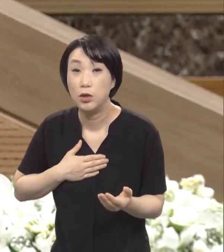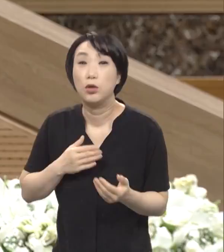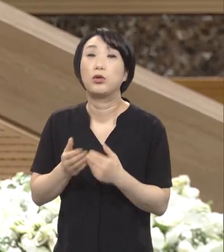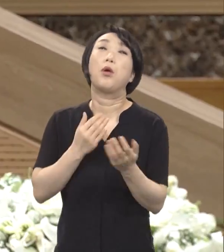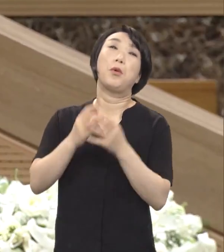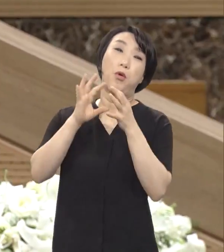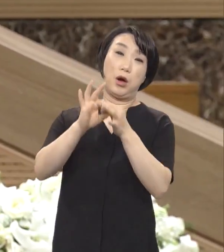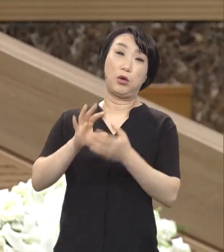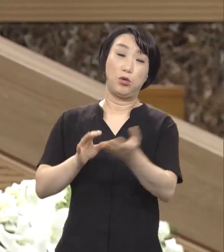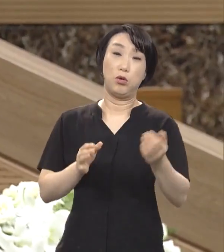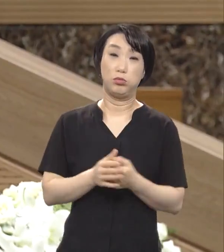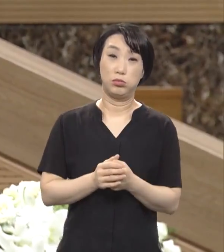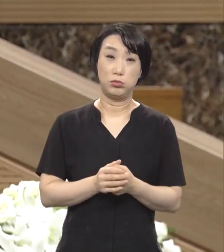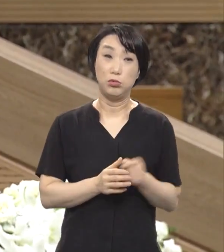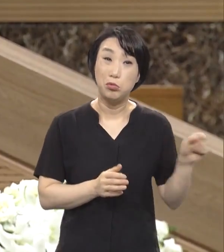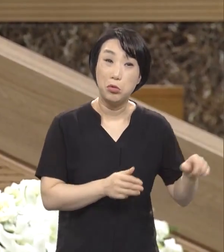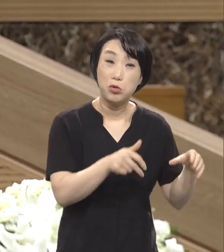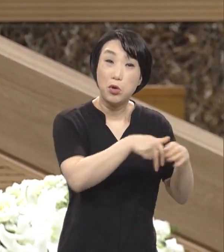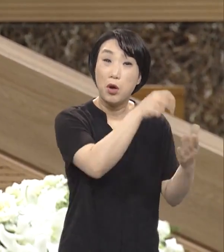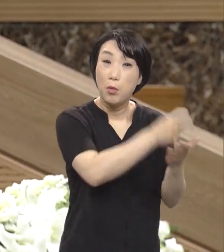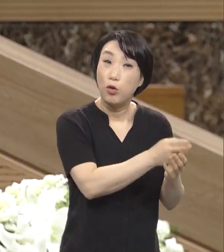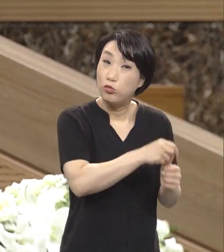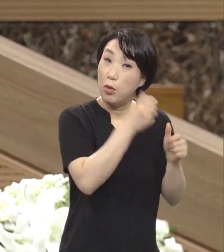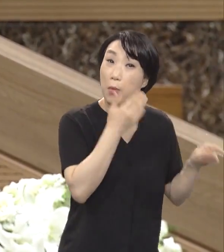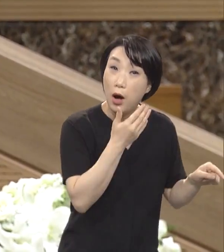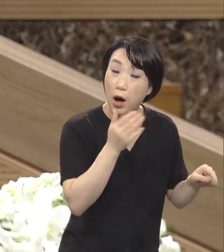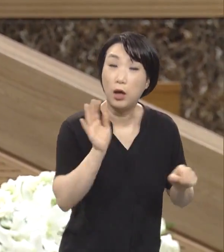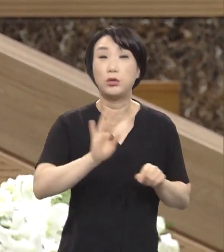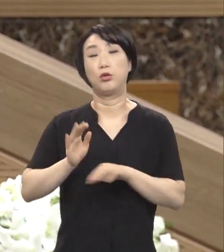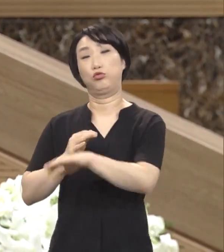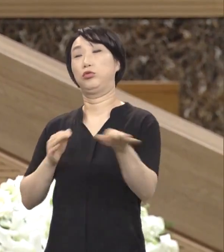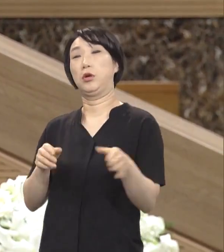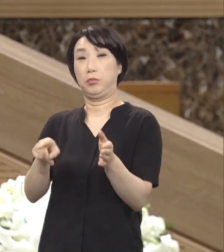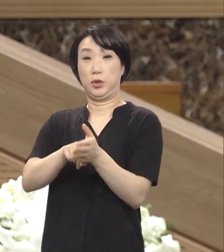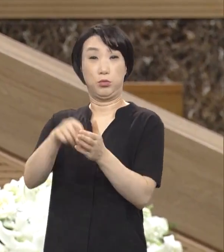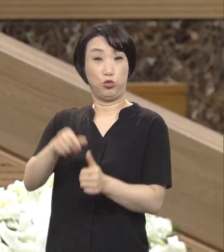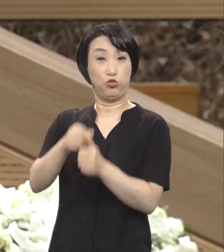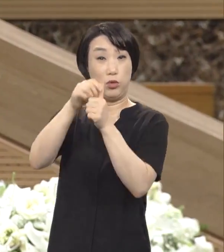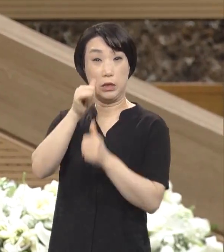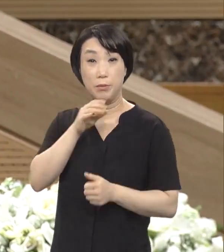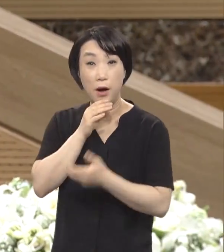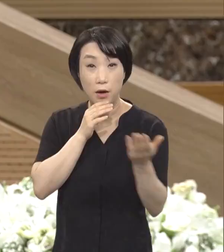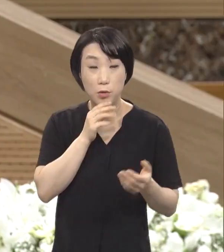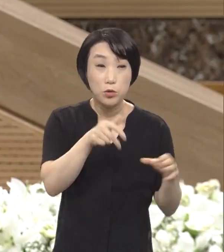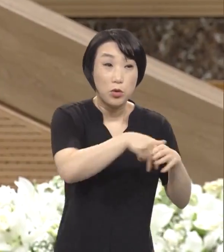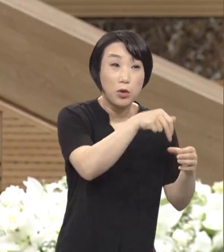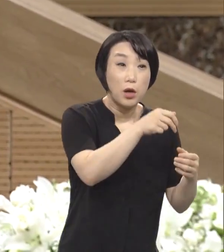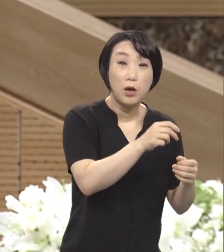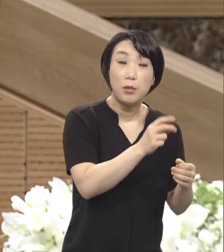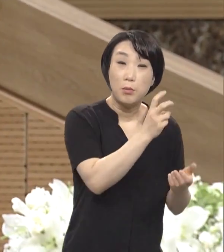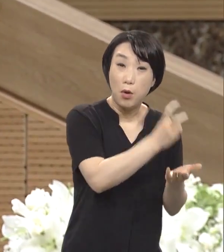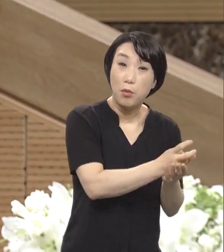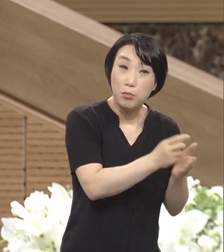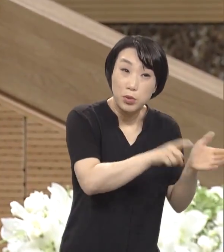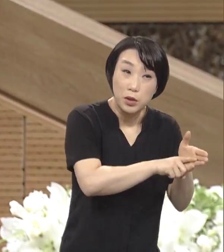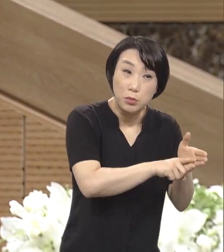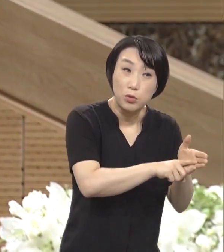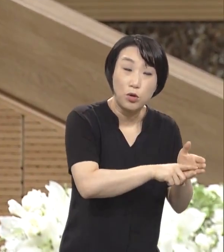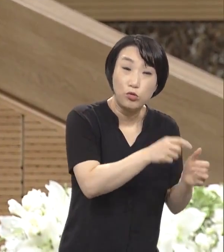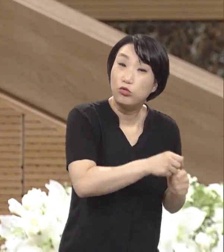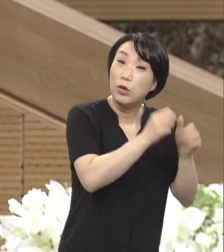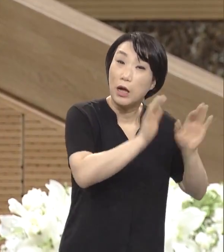어떻게 교리적으로 구원을 받아? 믿음으로 받지. 교리를 믿음으로 받는 게 아니야.